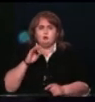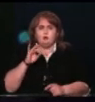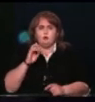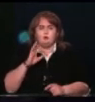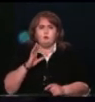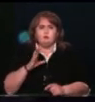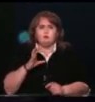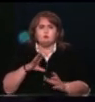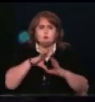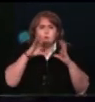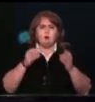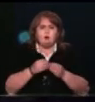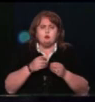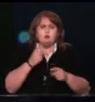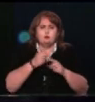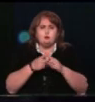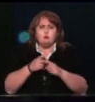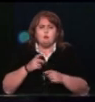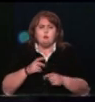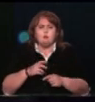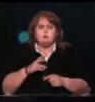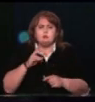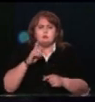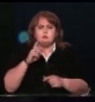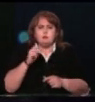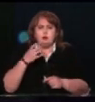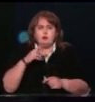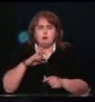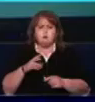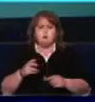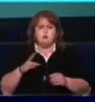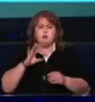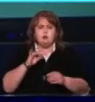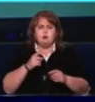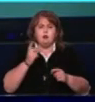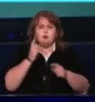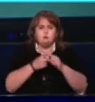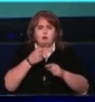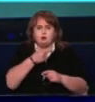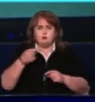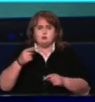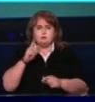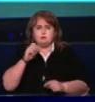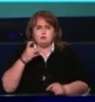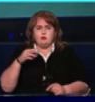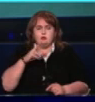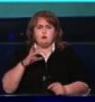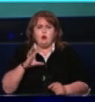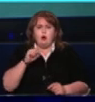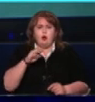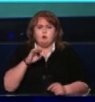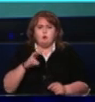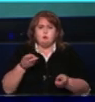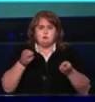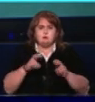на суммарный положительный заряд приходится такой же суммарный отрицательный заряд, поэтому атом в целом остается